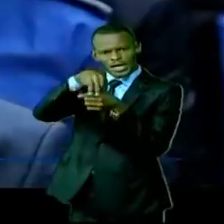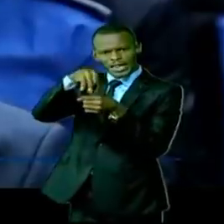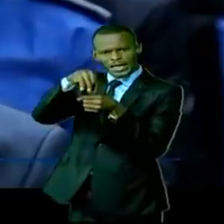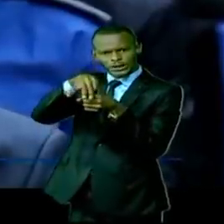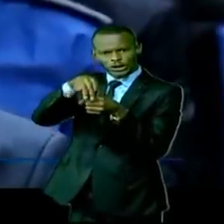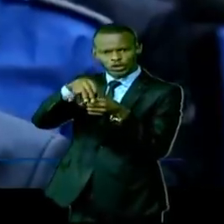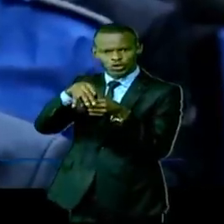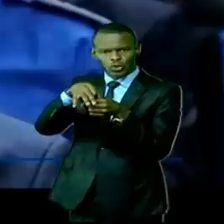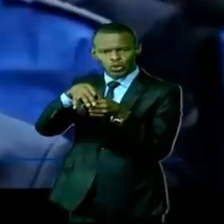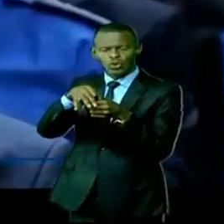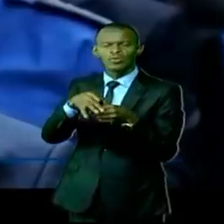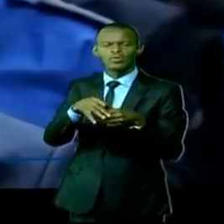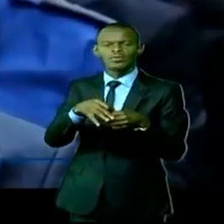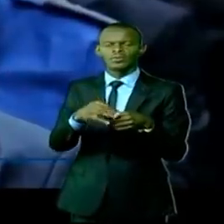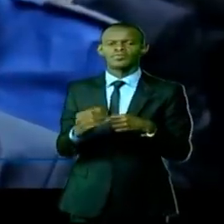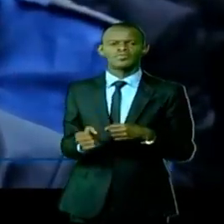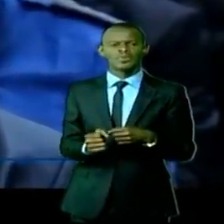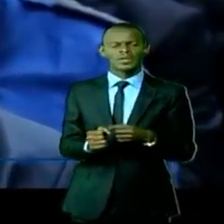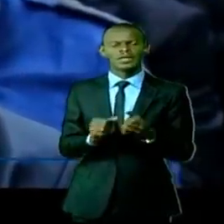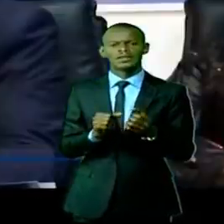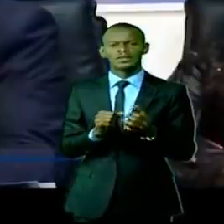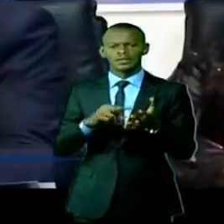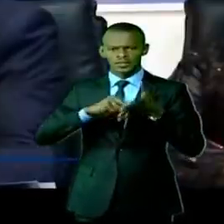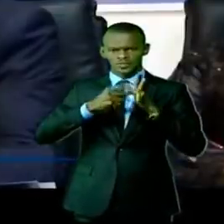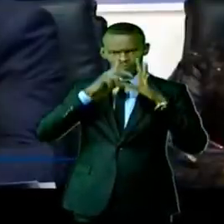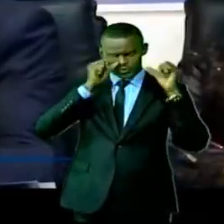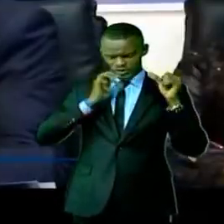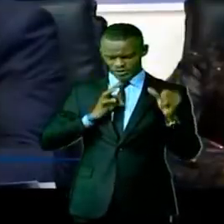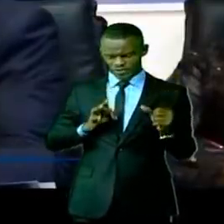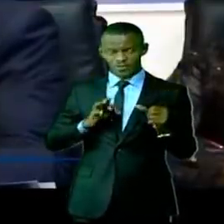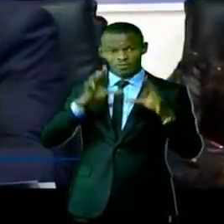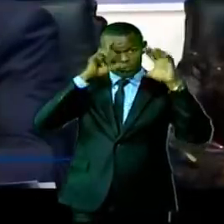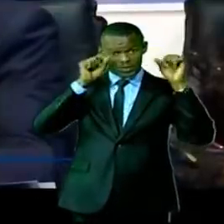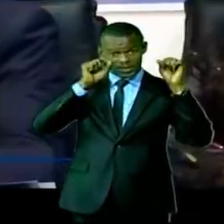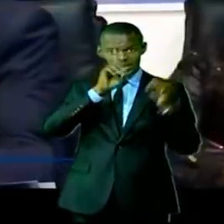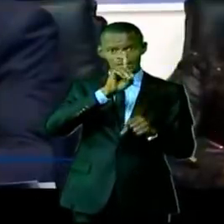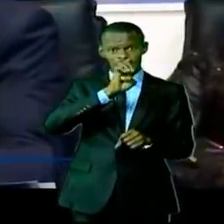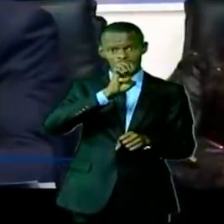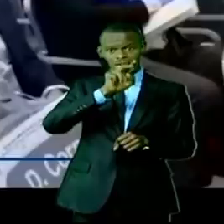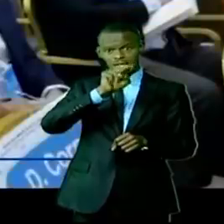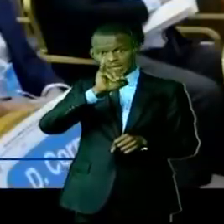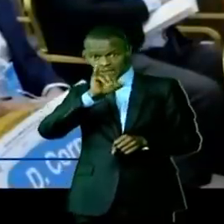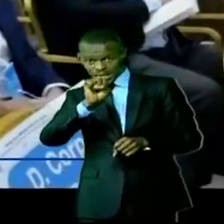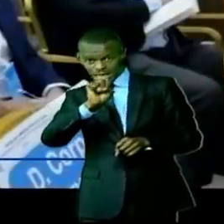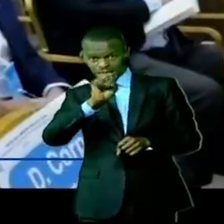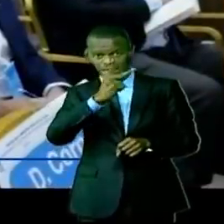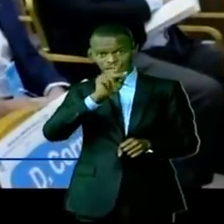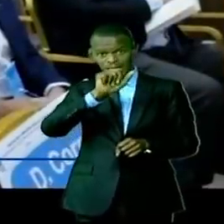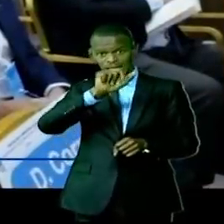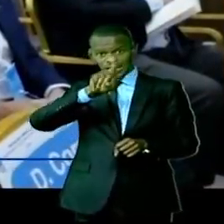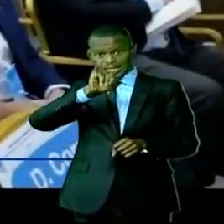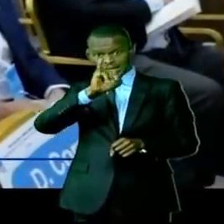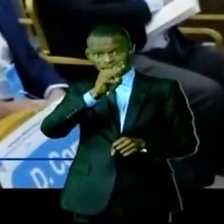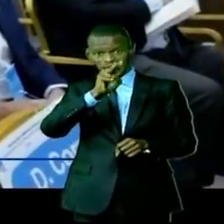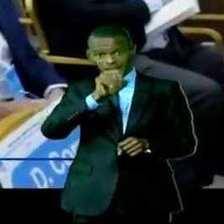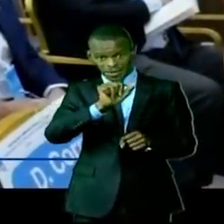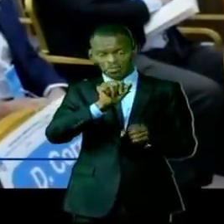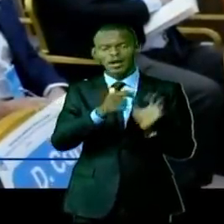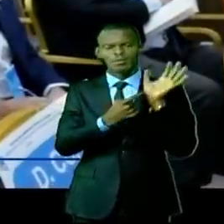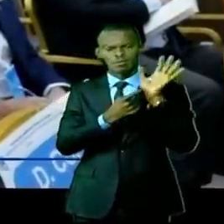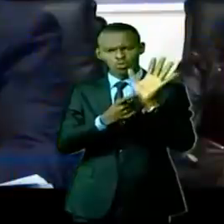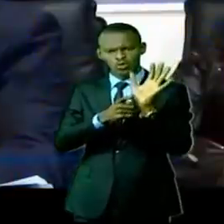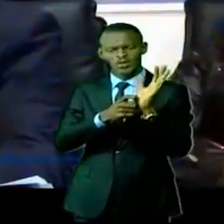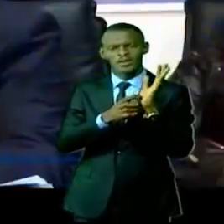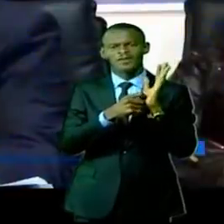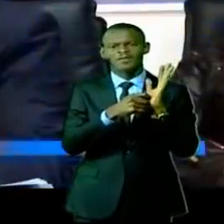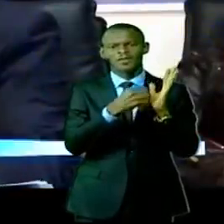de décembre 2018. Denis Kadima Kazadi a tenu à préciser que la feuille de route est différente du calendrier électoral. La feuille